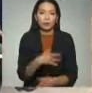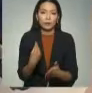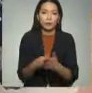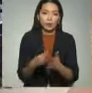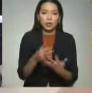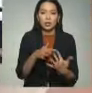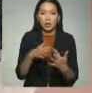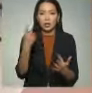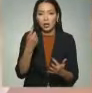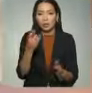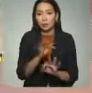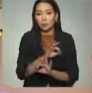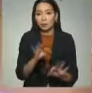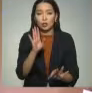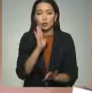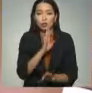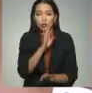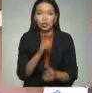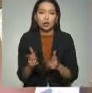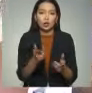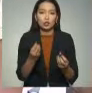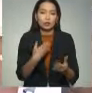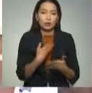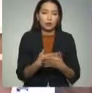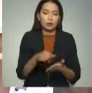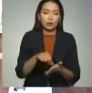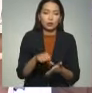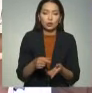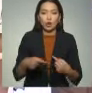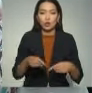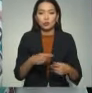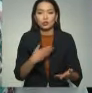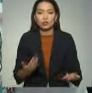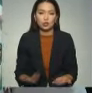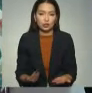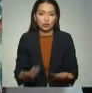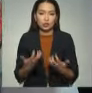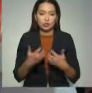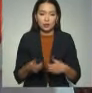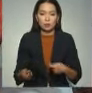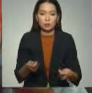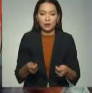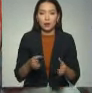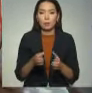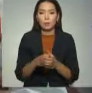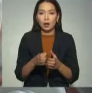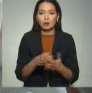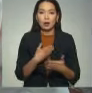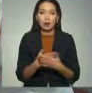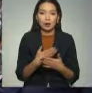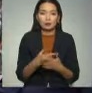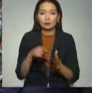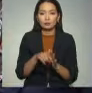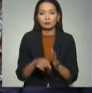сельского хозяйства. Прекрасная половина страны готова еще активнее участвовать и в общественной жизни, считают в правящей партии. Активистки в